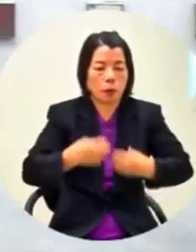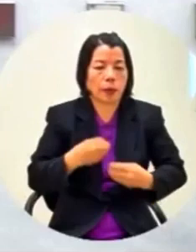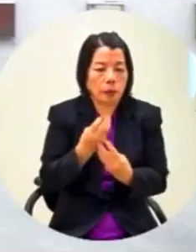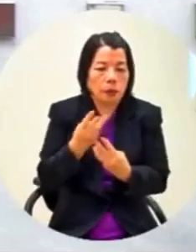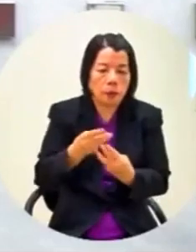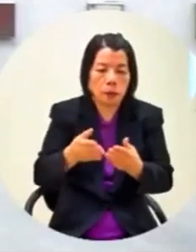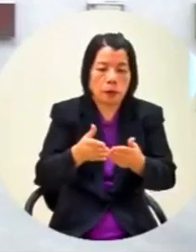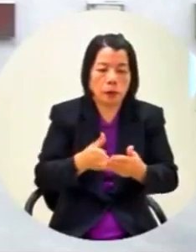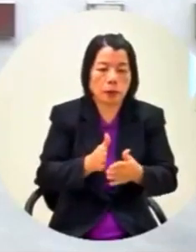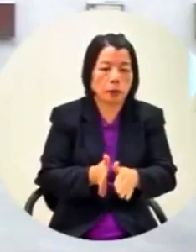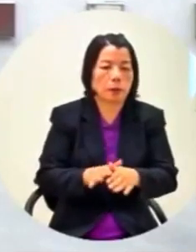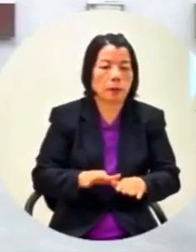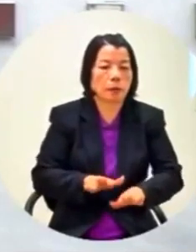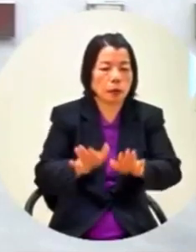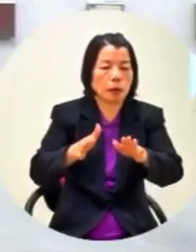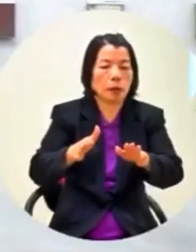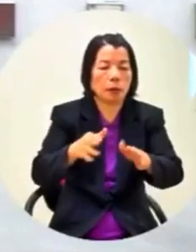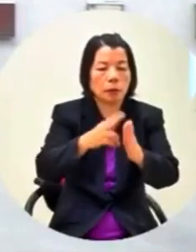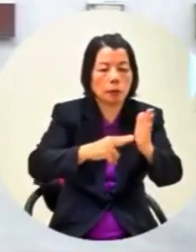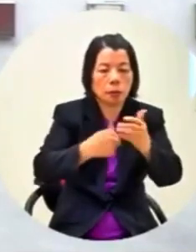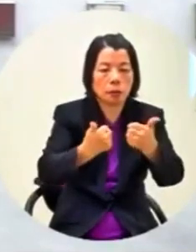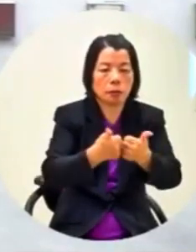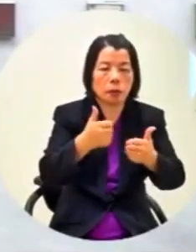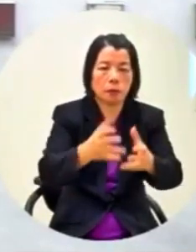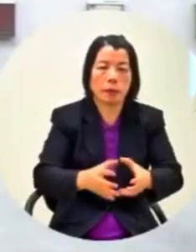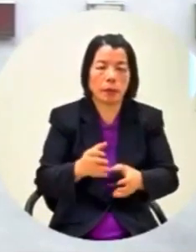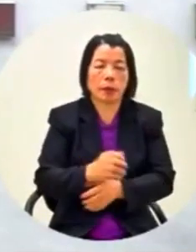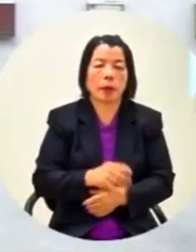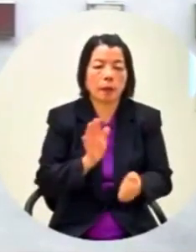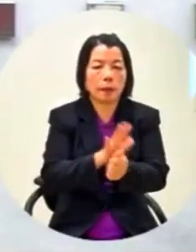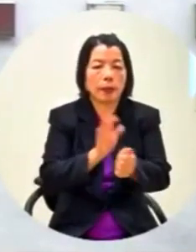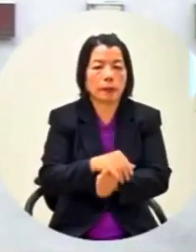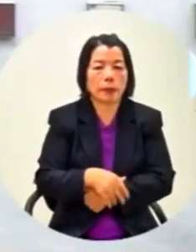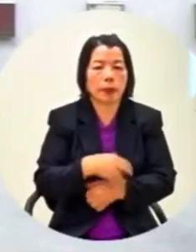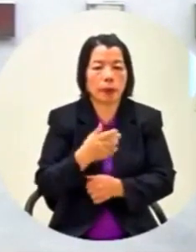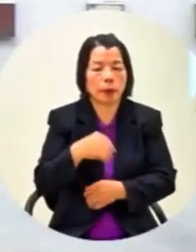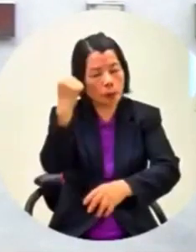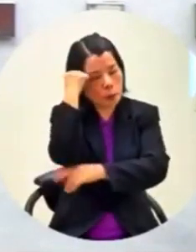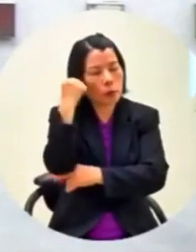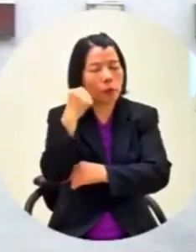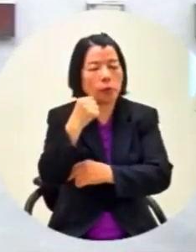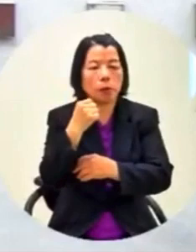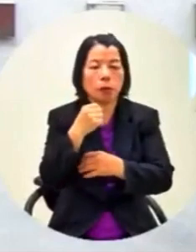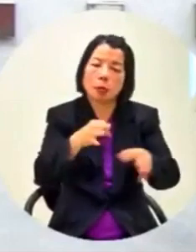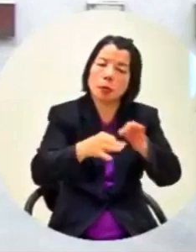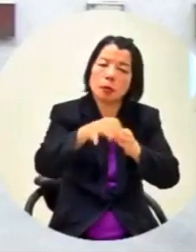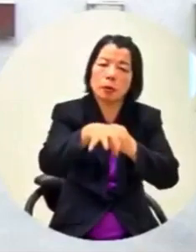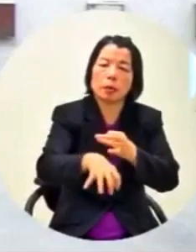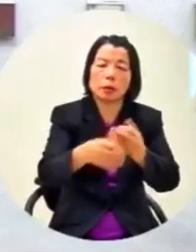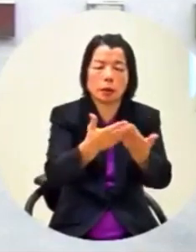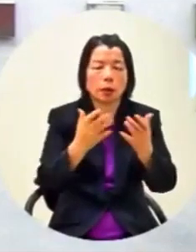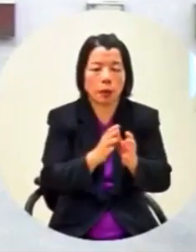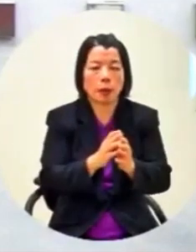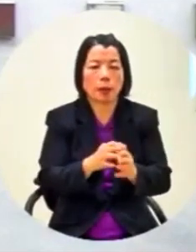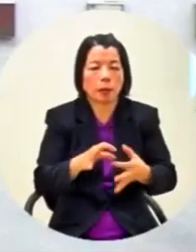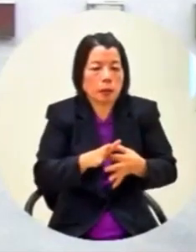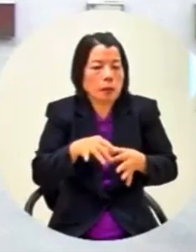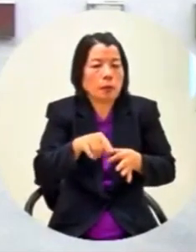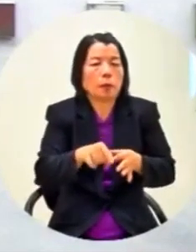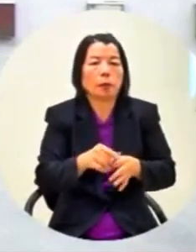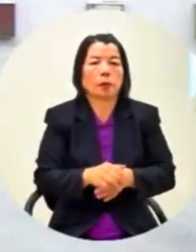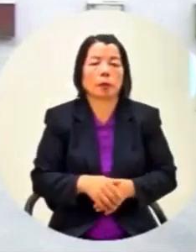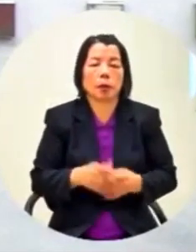案说明会，我们帮助旅宿业者度过这样子一个困难的时间，协调了14家旅